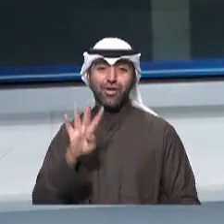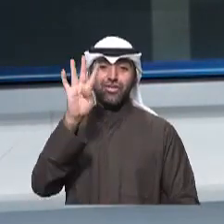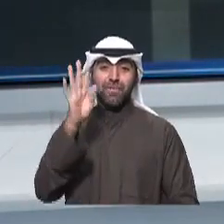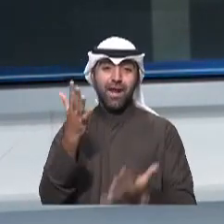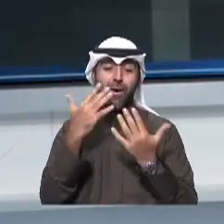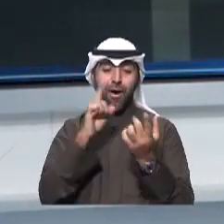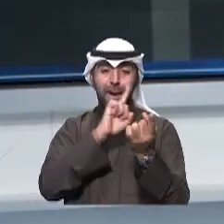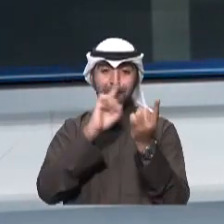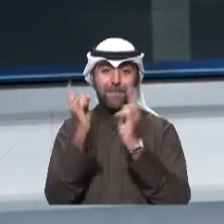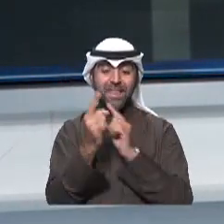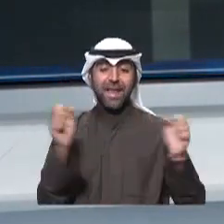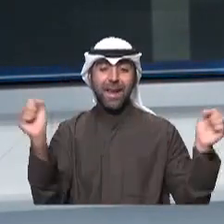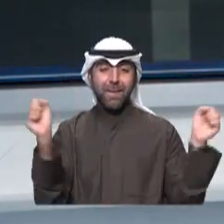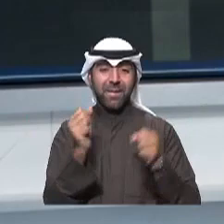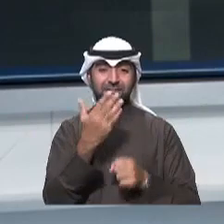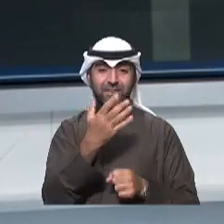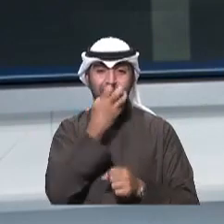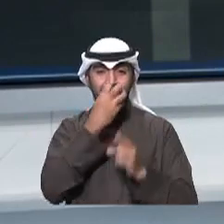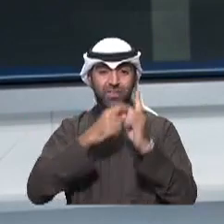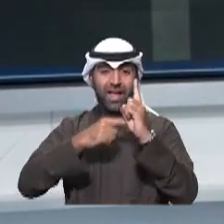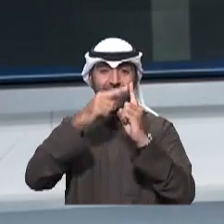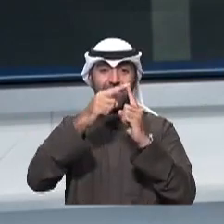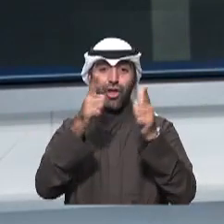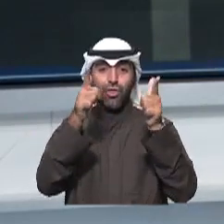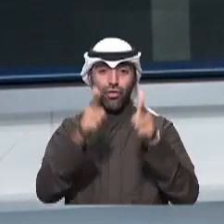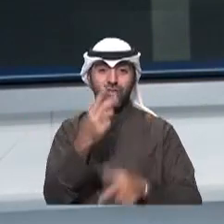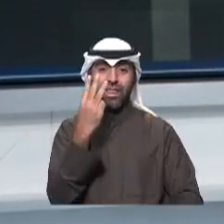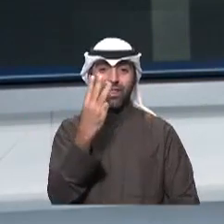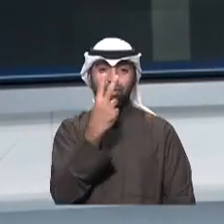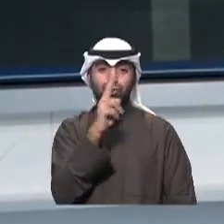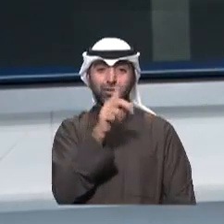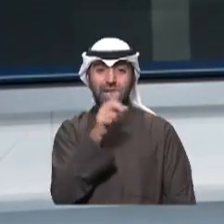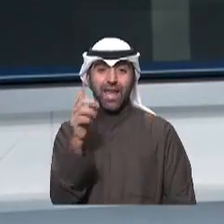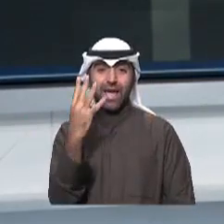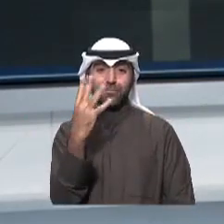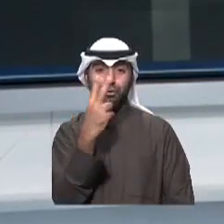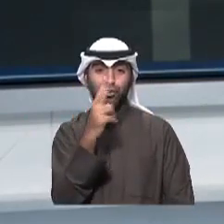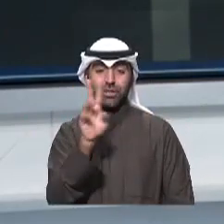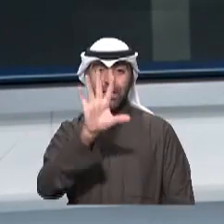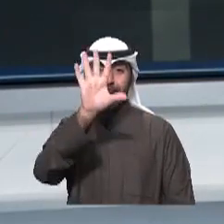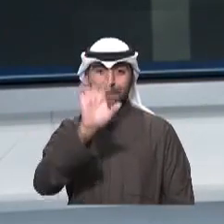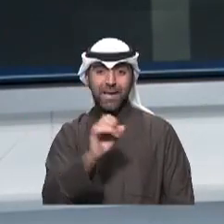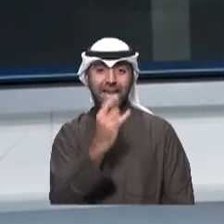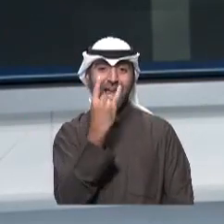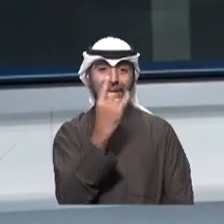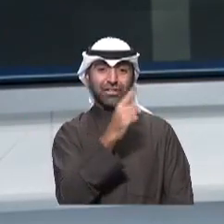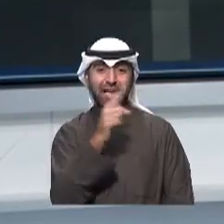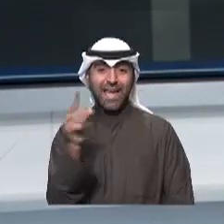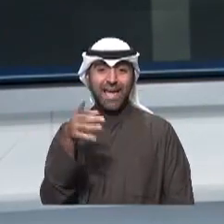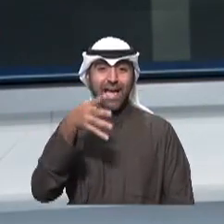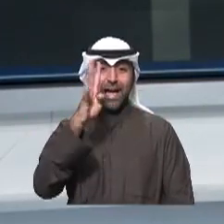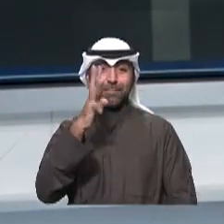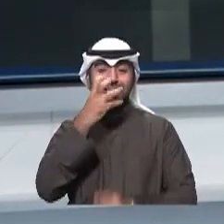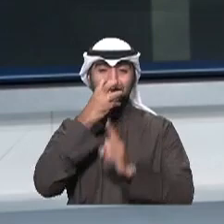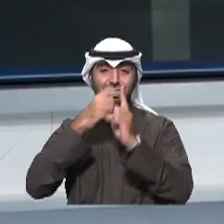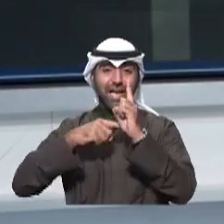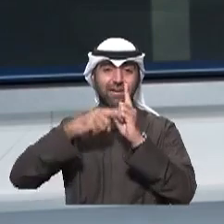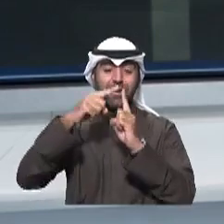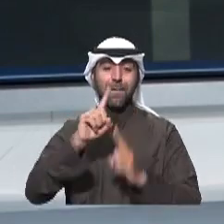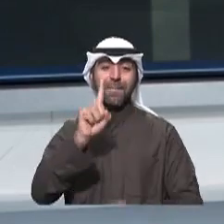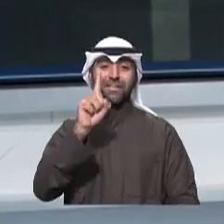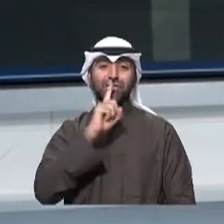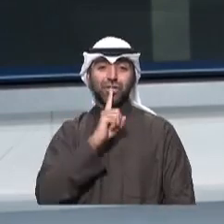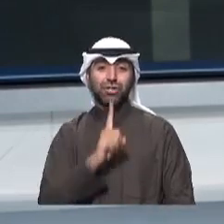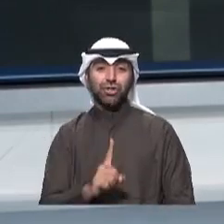23 إلى 24 درجة مئوية. بالنسبة للصغرى متفاوتة ما بين 10 إلى 14 درجة مئوية، ولكن متوقع أن تقل